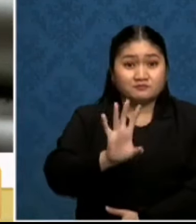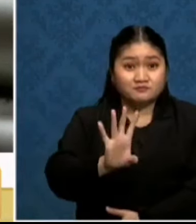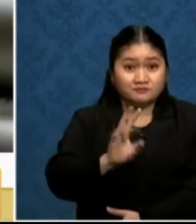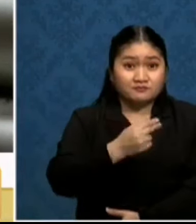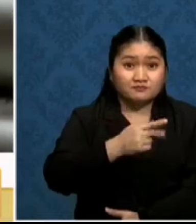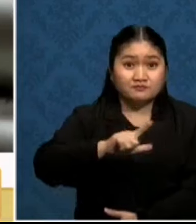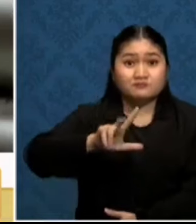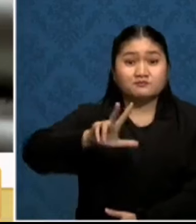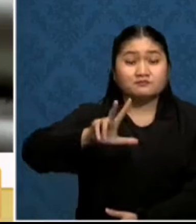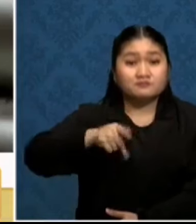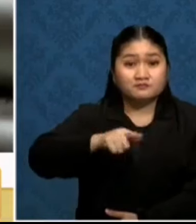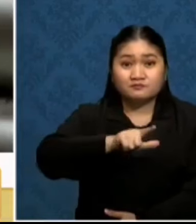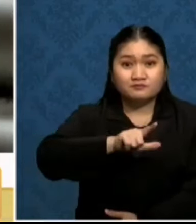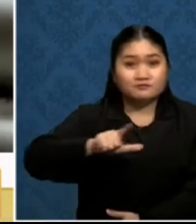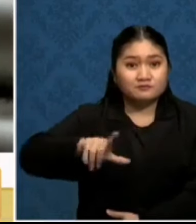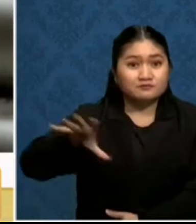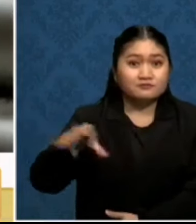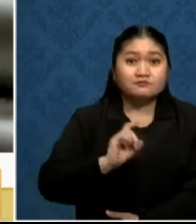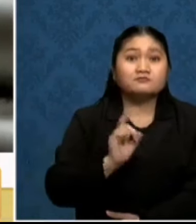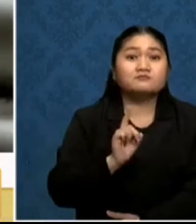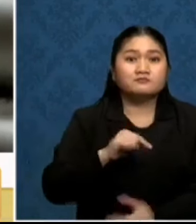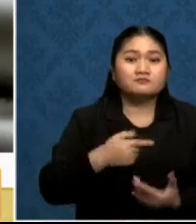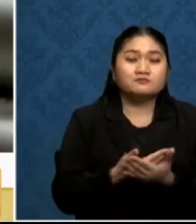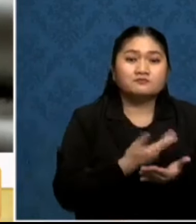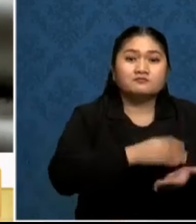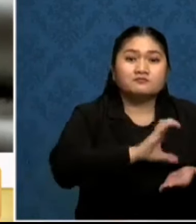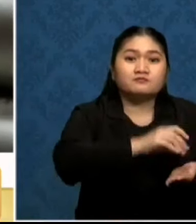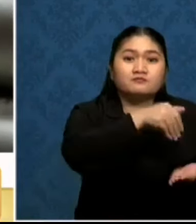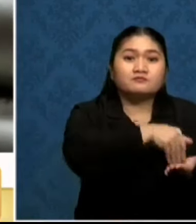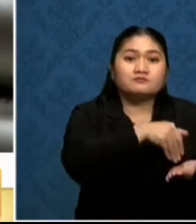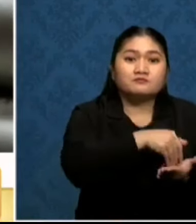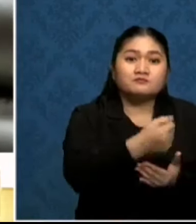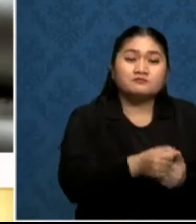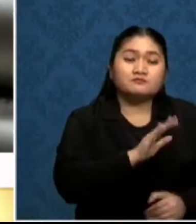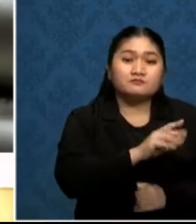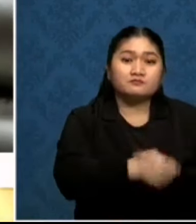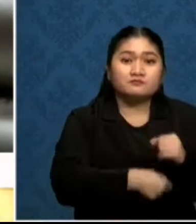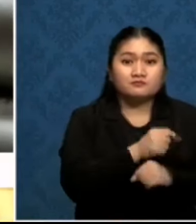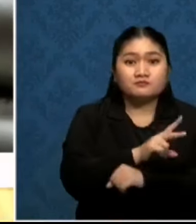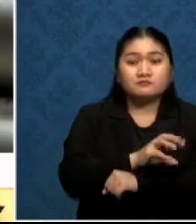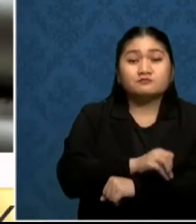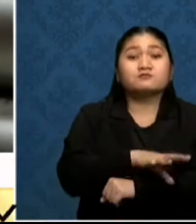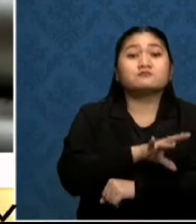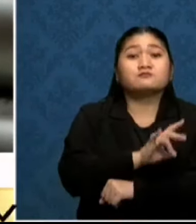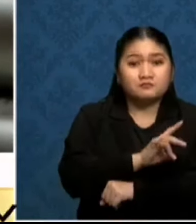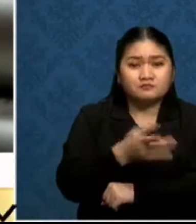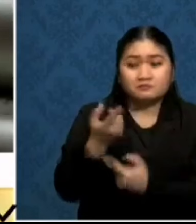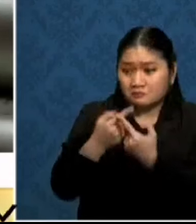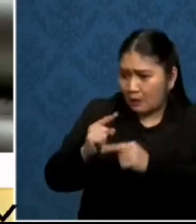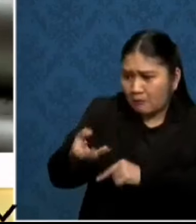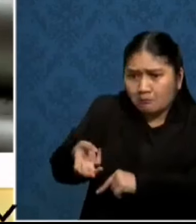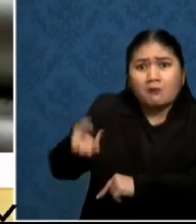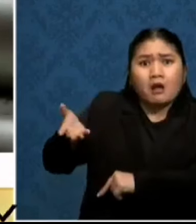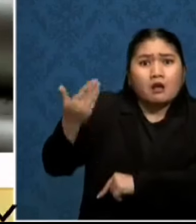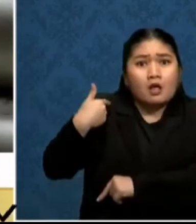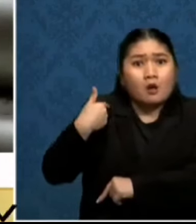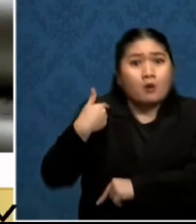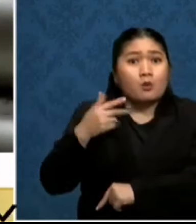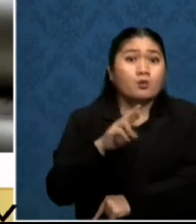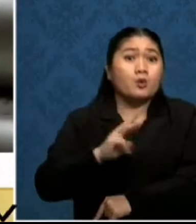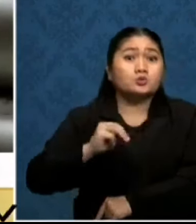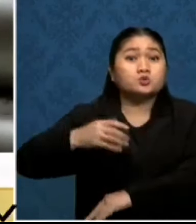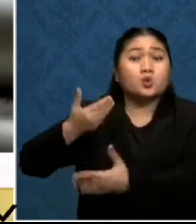ล้านบอกว่าจะเอามาจากงบกลาง 67ไม่ทันขาดคำรัฐมนตรีช่วยคลังออกมาแถลง